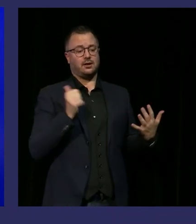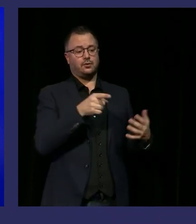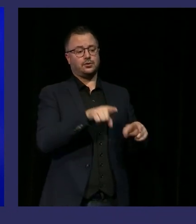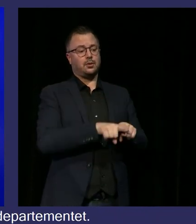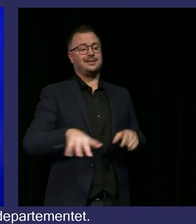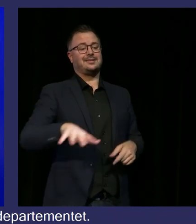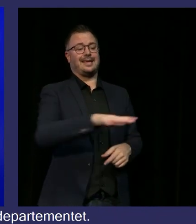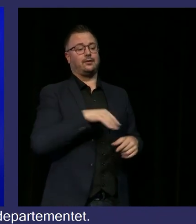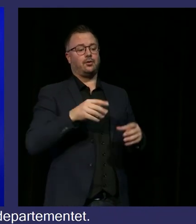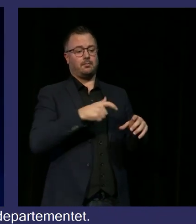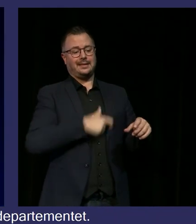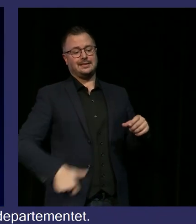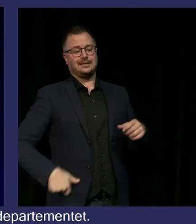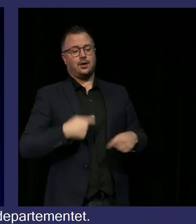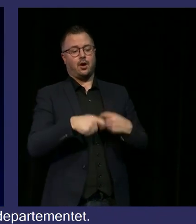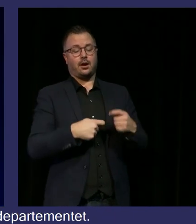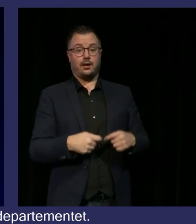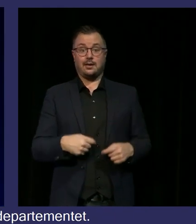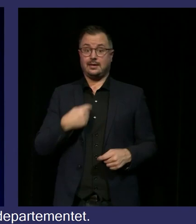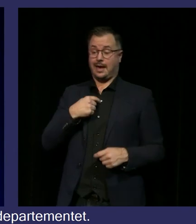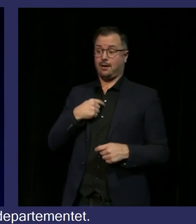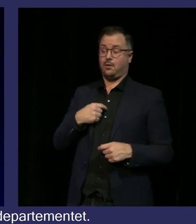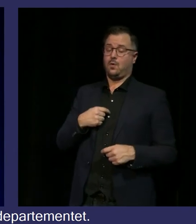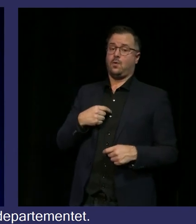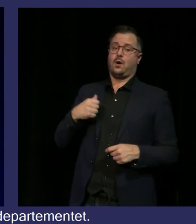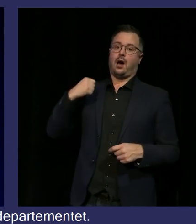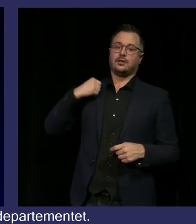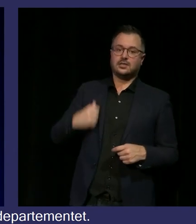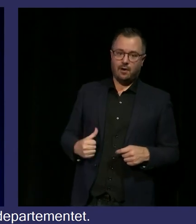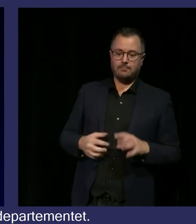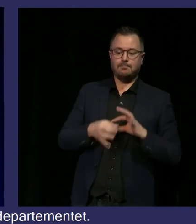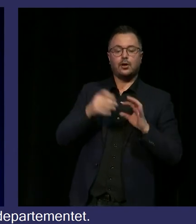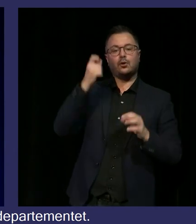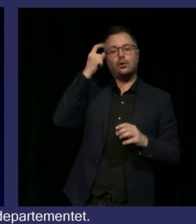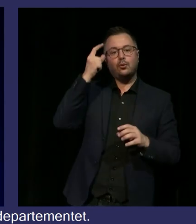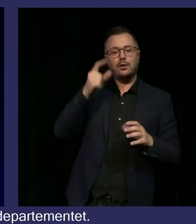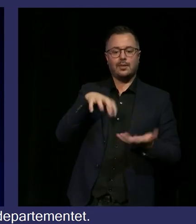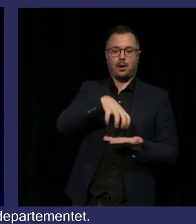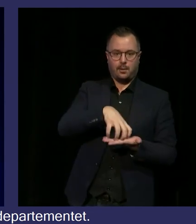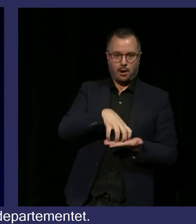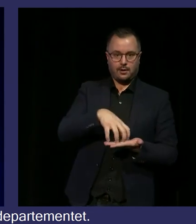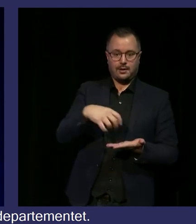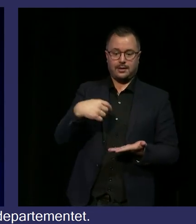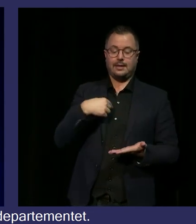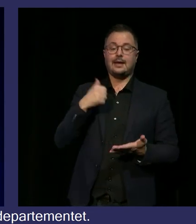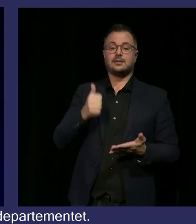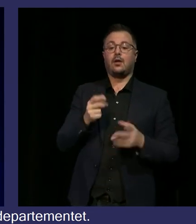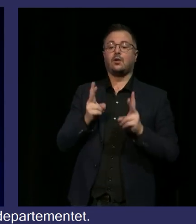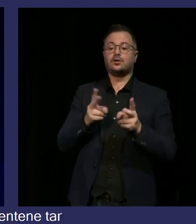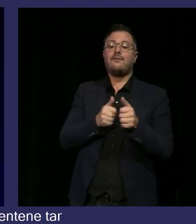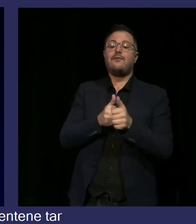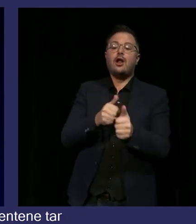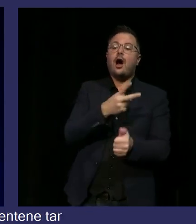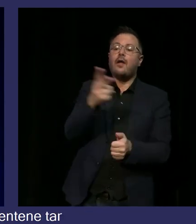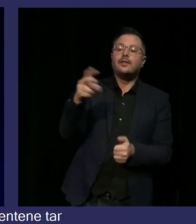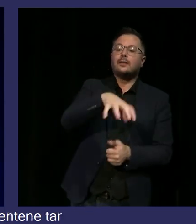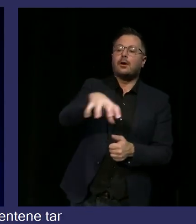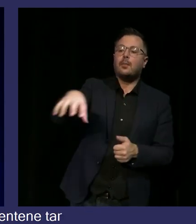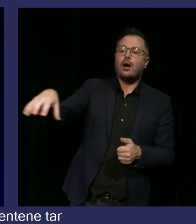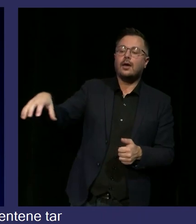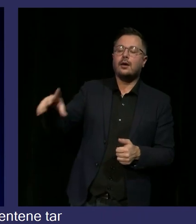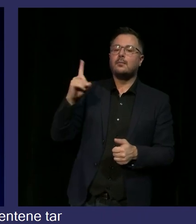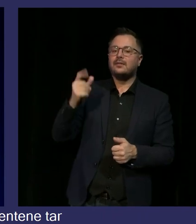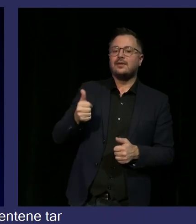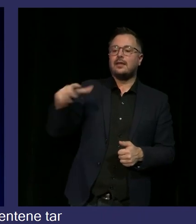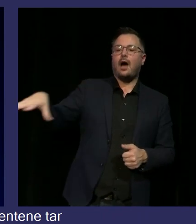gjøre? Altså, jeg har jo stort ansvar for Kulturdepartementet, så jeg skal jo også følge med på de andre departementene, men det viktig at alle